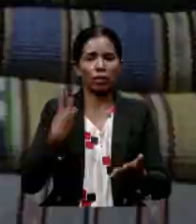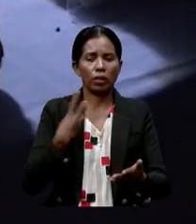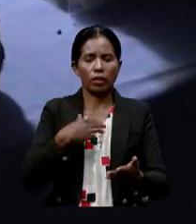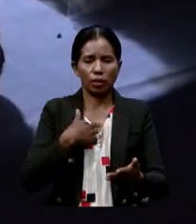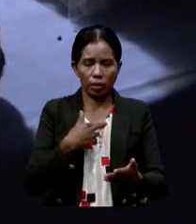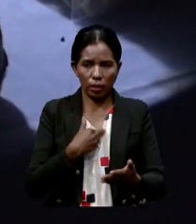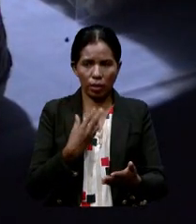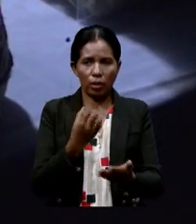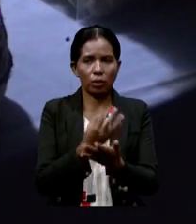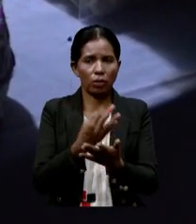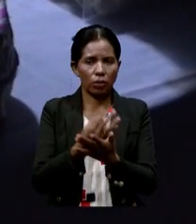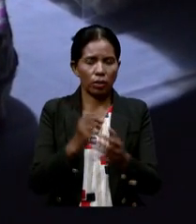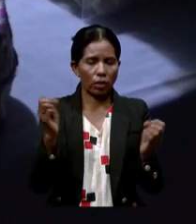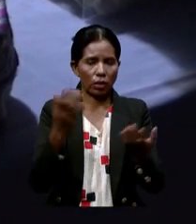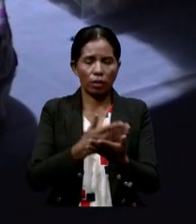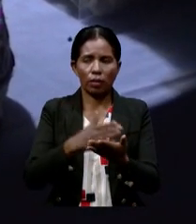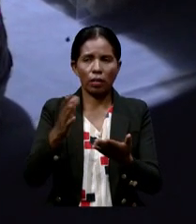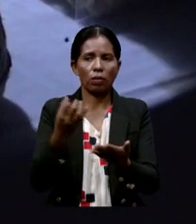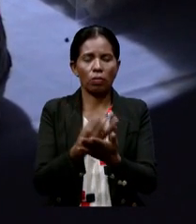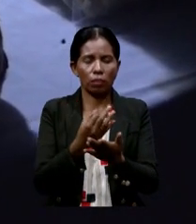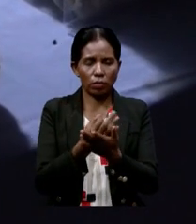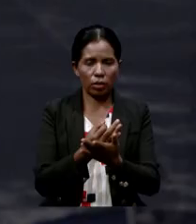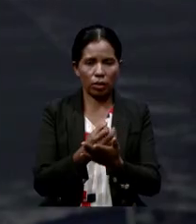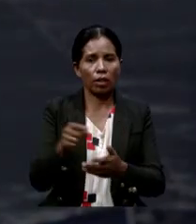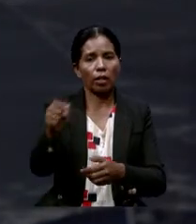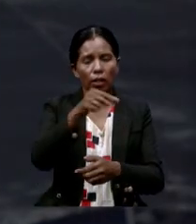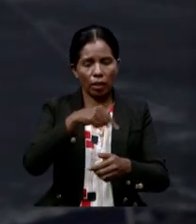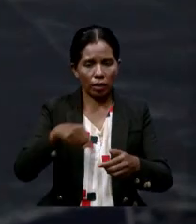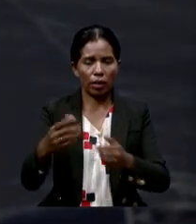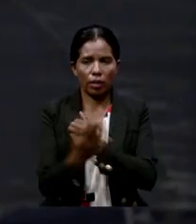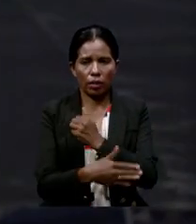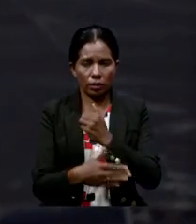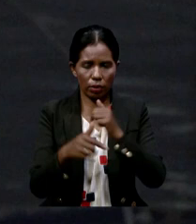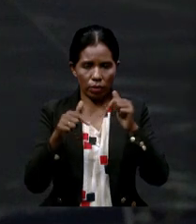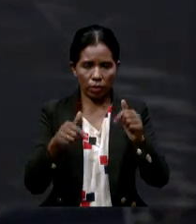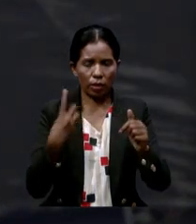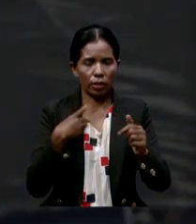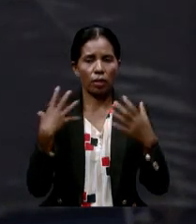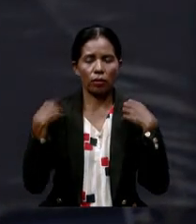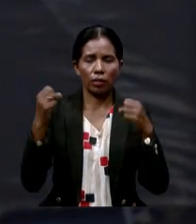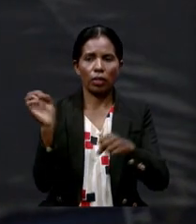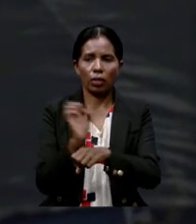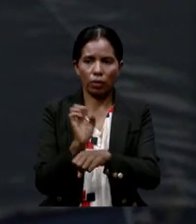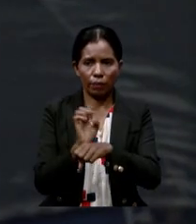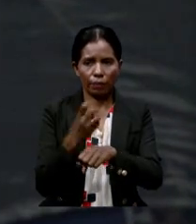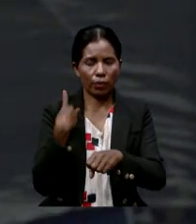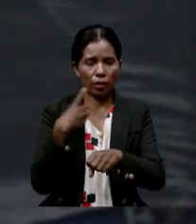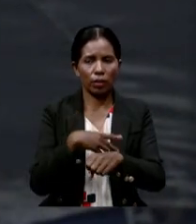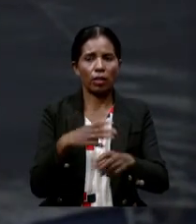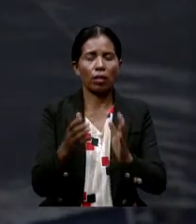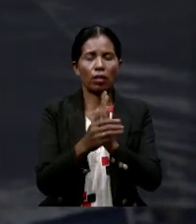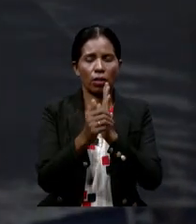signifika osan selesai baliur. Osan sirkula iha railaran. Ita ha forsa ita ninia ekonomia, ha forsa ita ninia kapasidade de